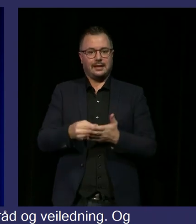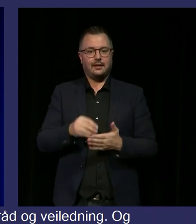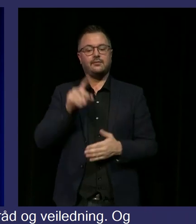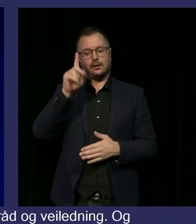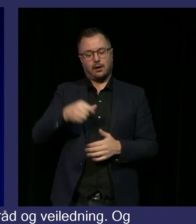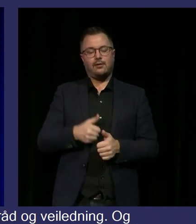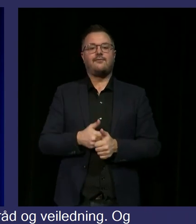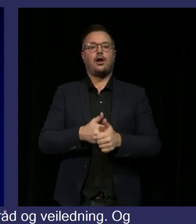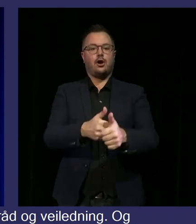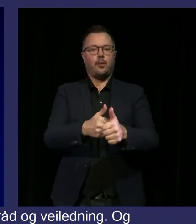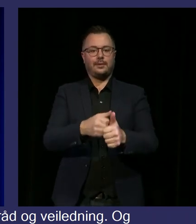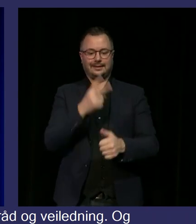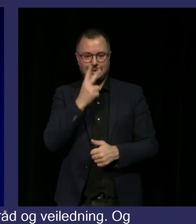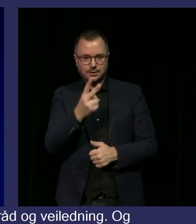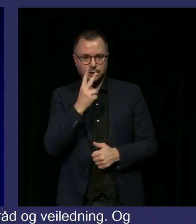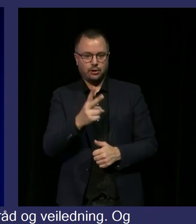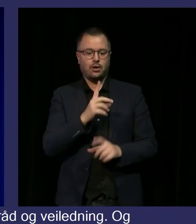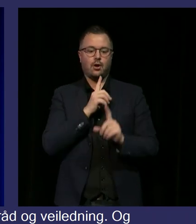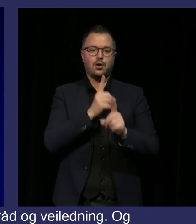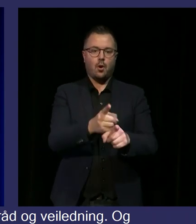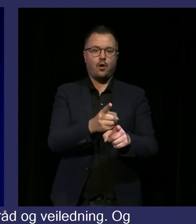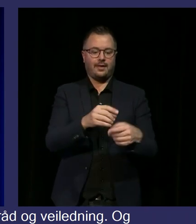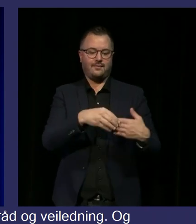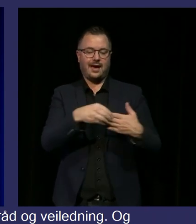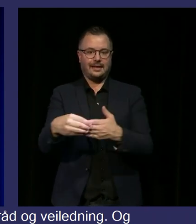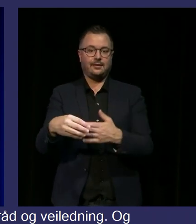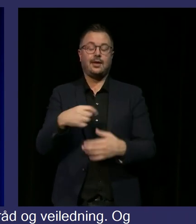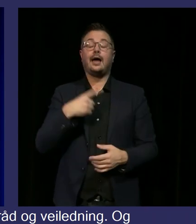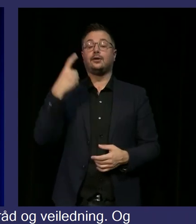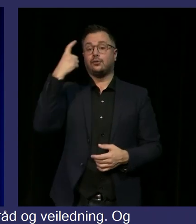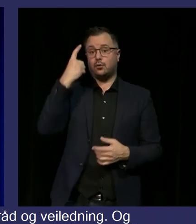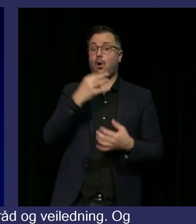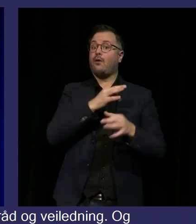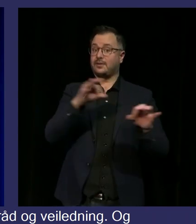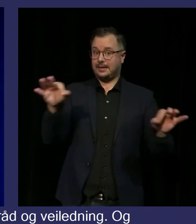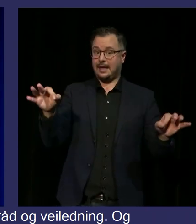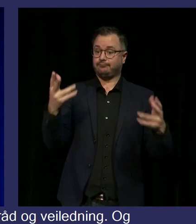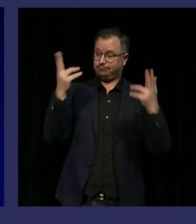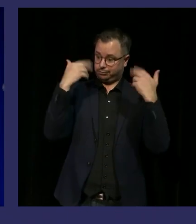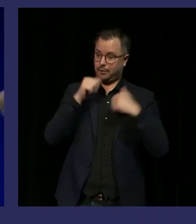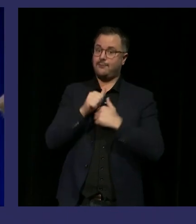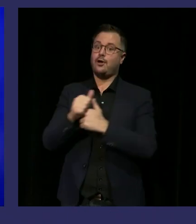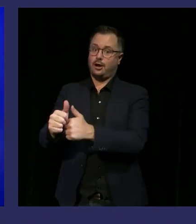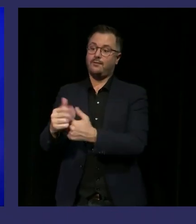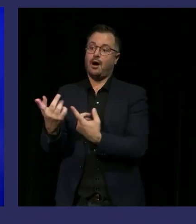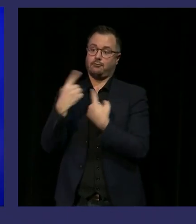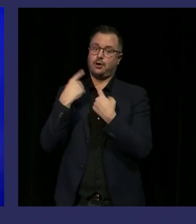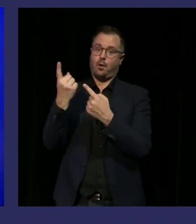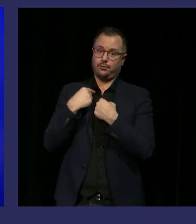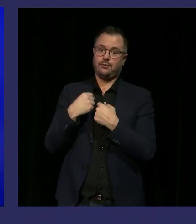tilsyn, gi råd og veiledning. Og jeg har stor tro på at offentligheten vil føye seg til de rådene man får.